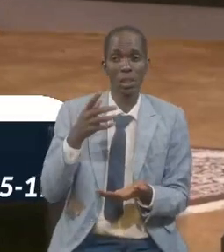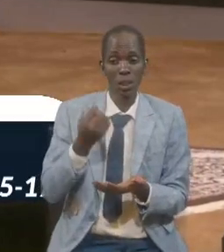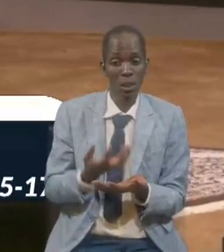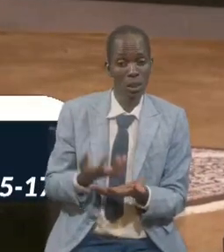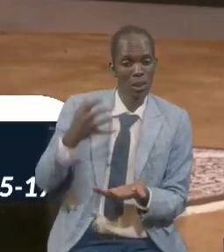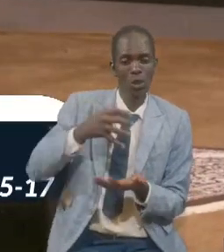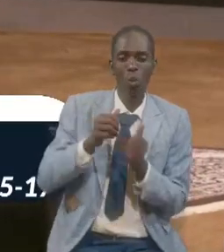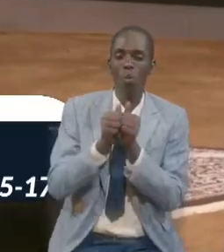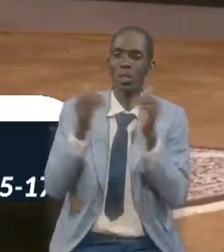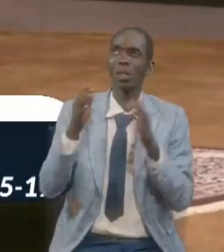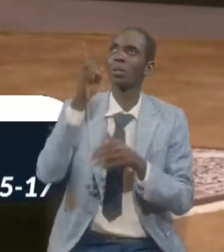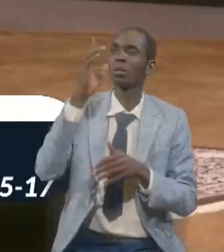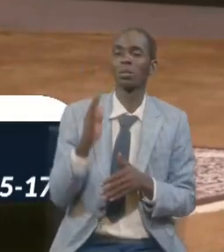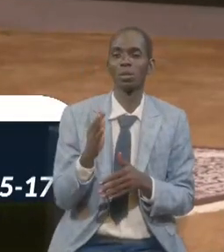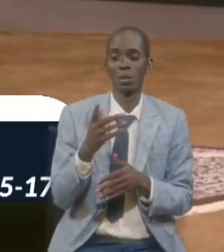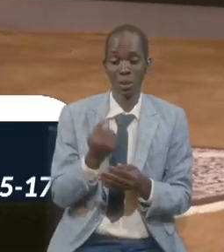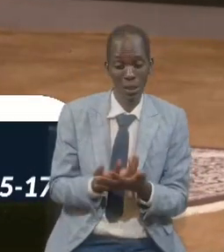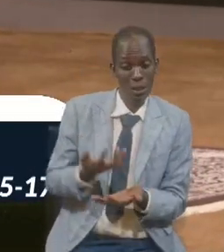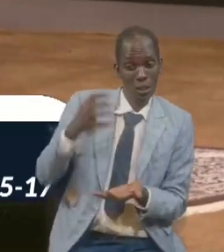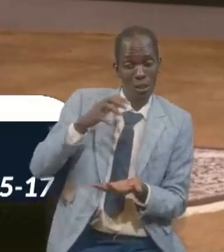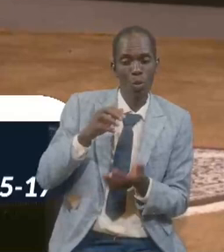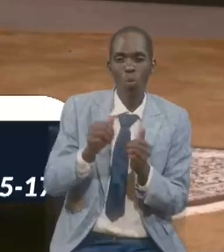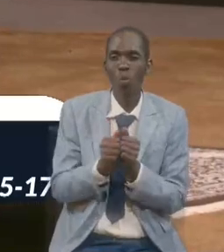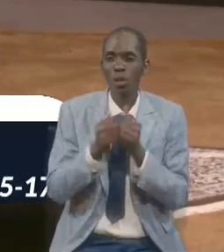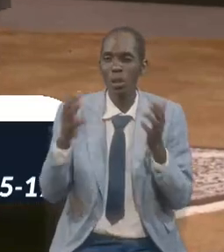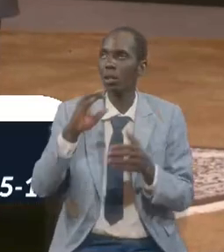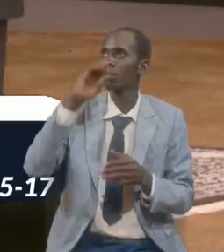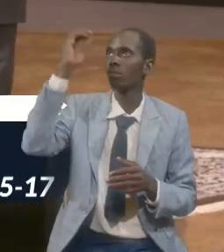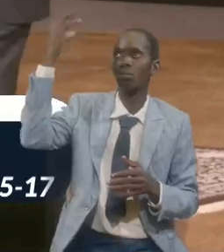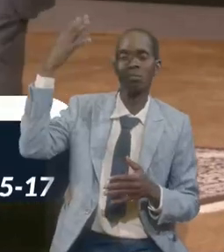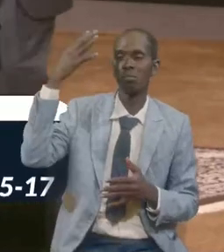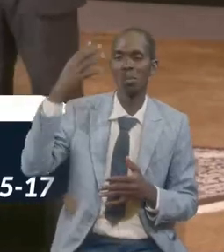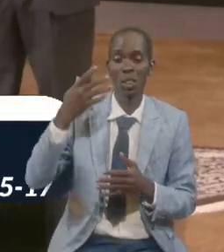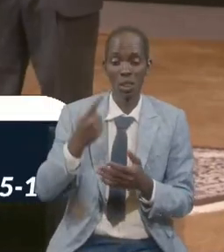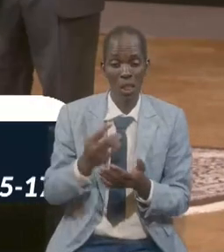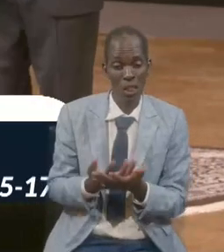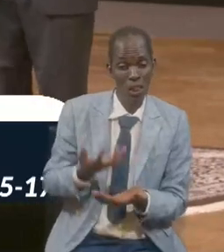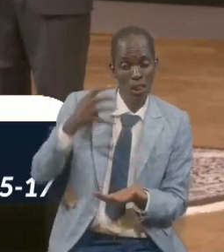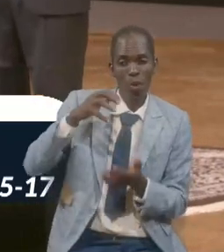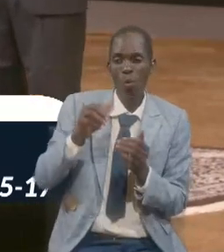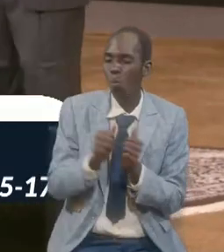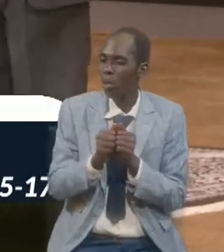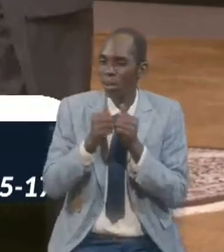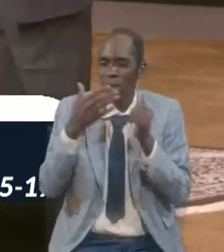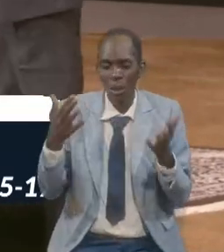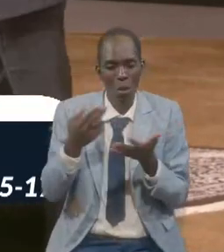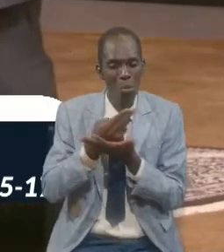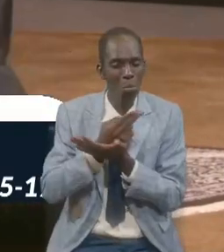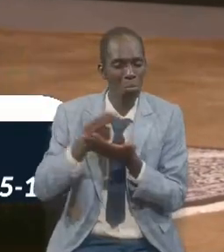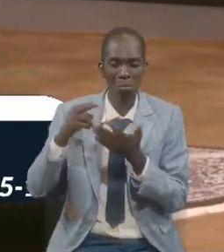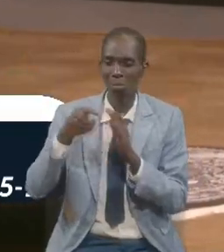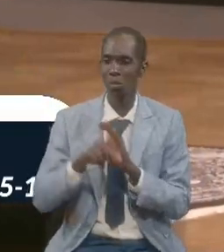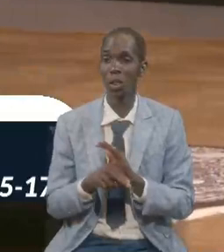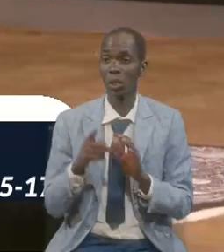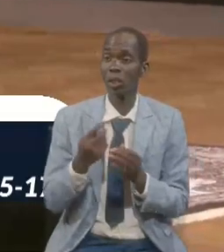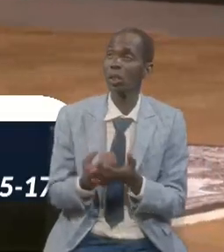le riche sans Dieu, le riche sans grâce, le riche sans la piété,